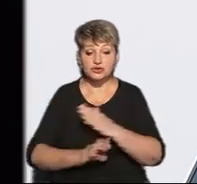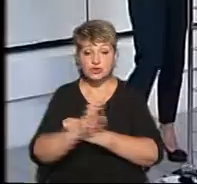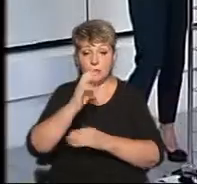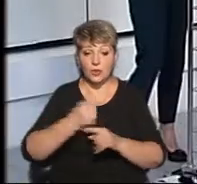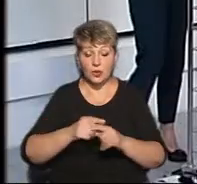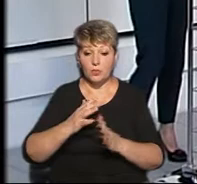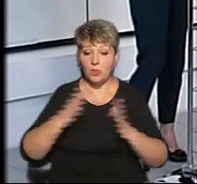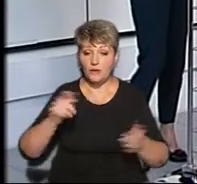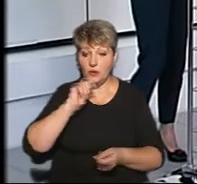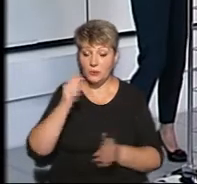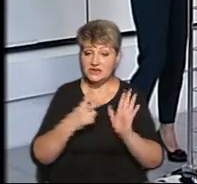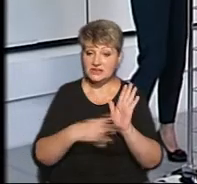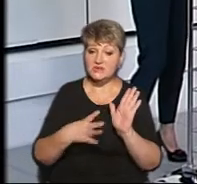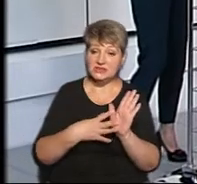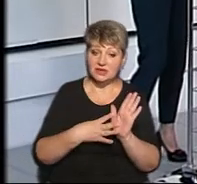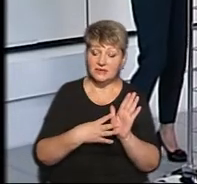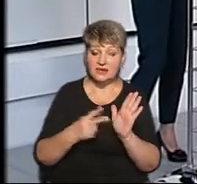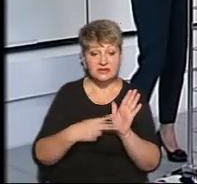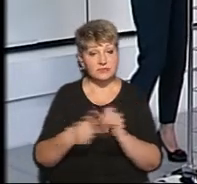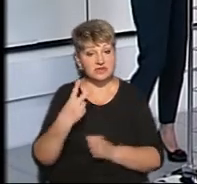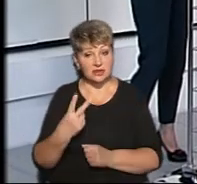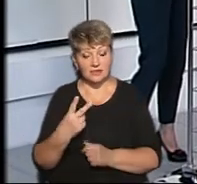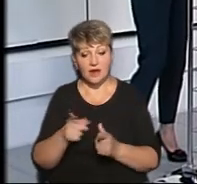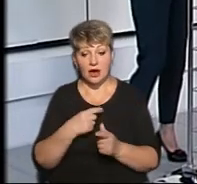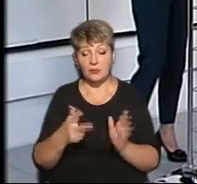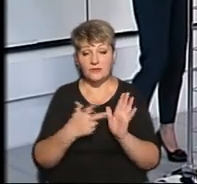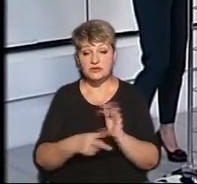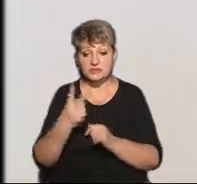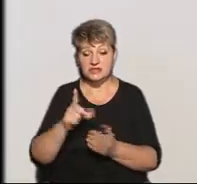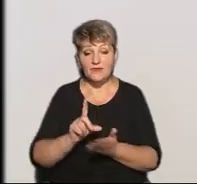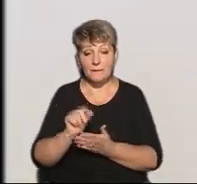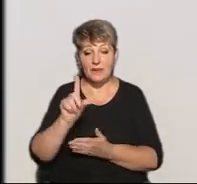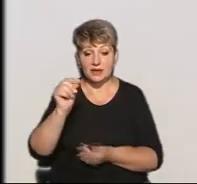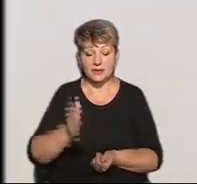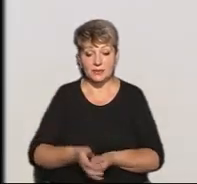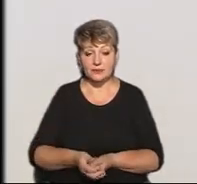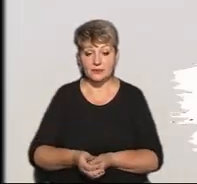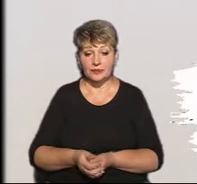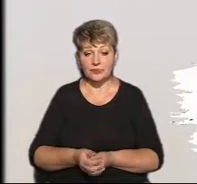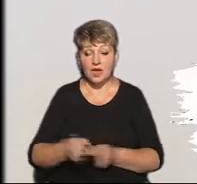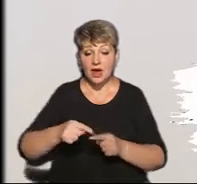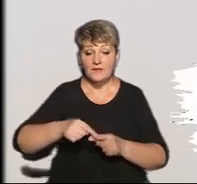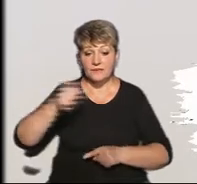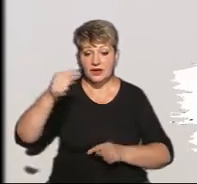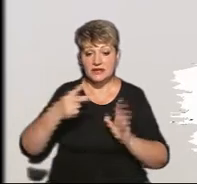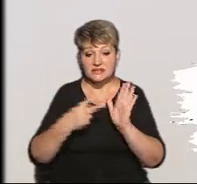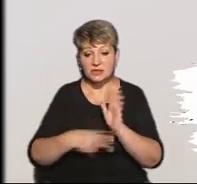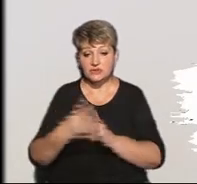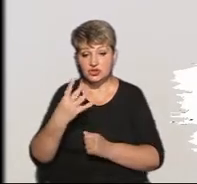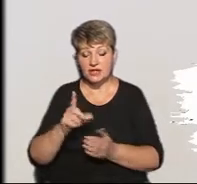найбільшого в Україні? 79, 72 або 82 метри? Ну, висота